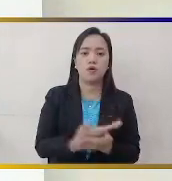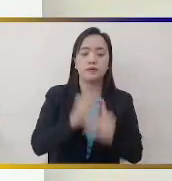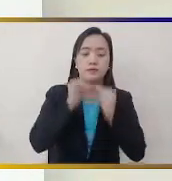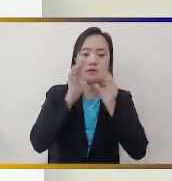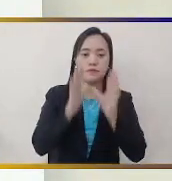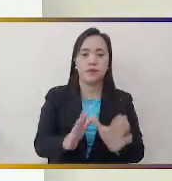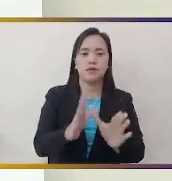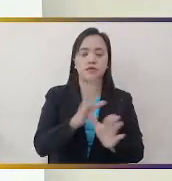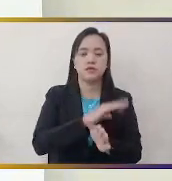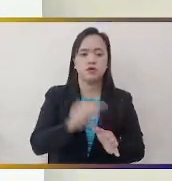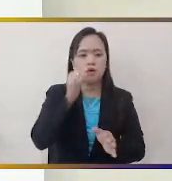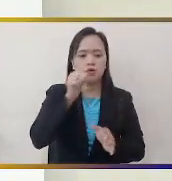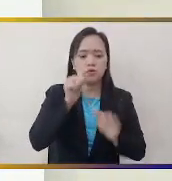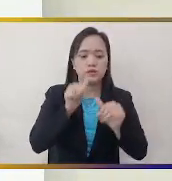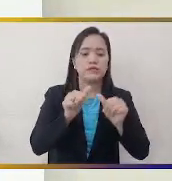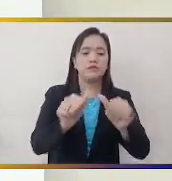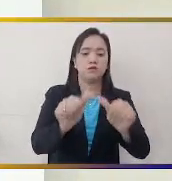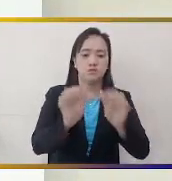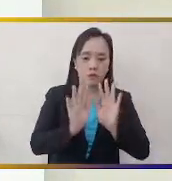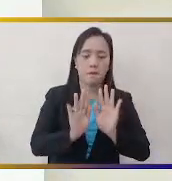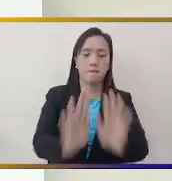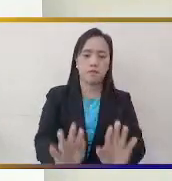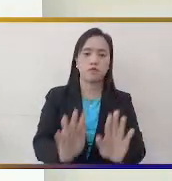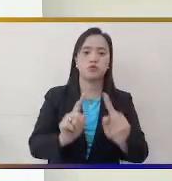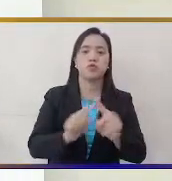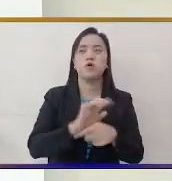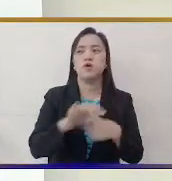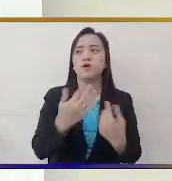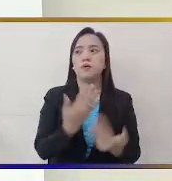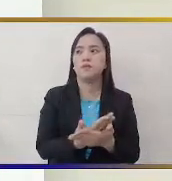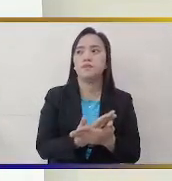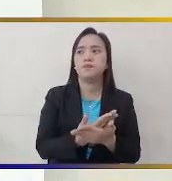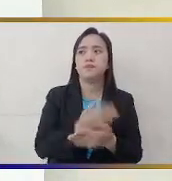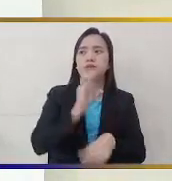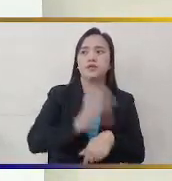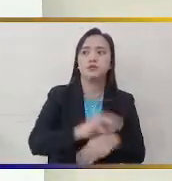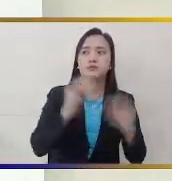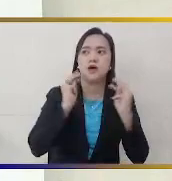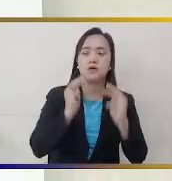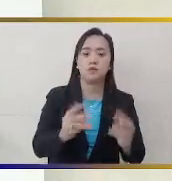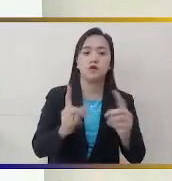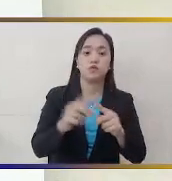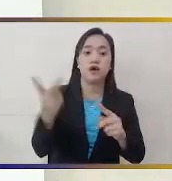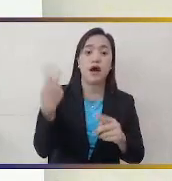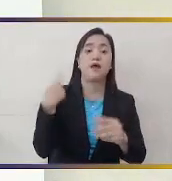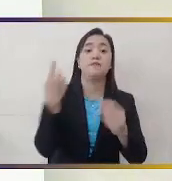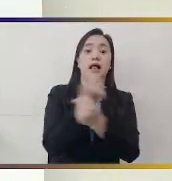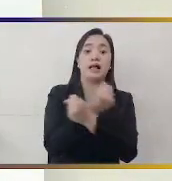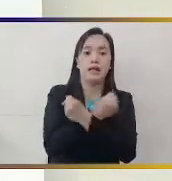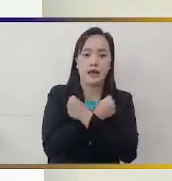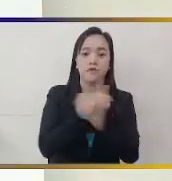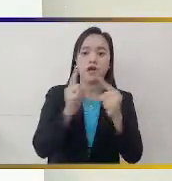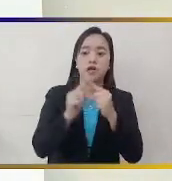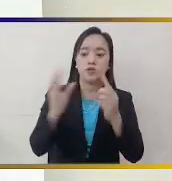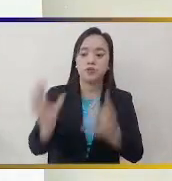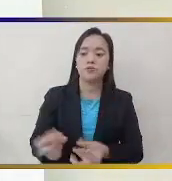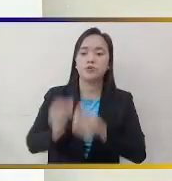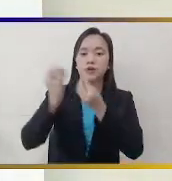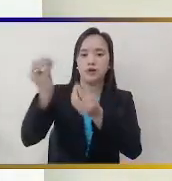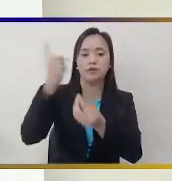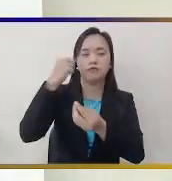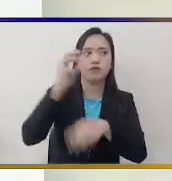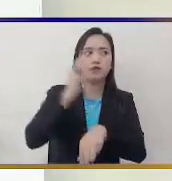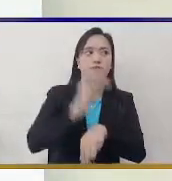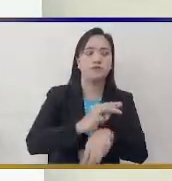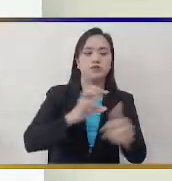miyembro na magkaroon ng pagmamahal sa pagbibigay sa gawain ng panginoon mga kapatid Kapag hindi